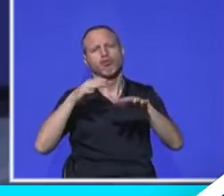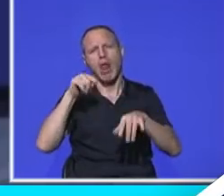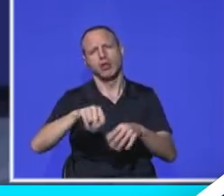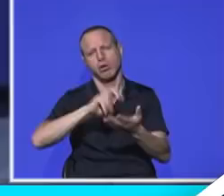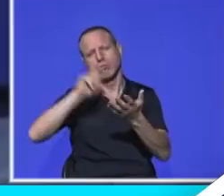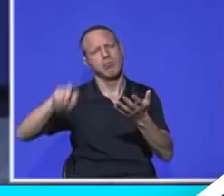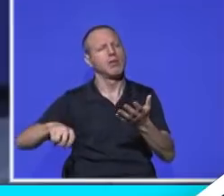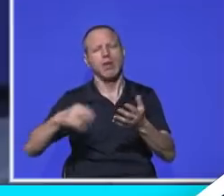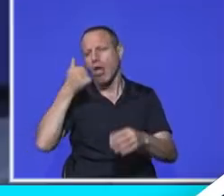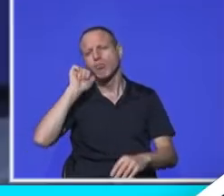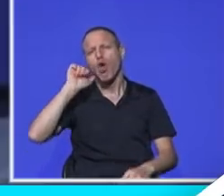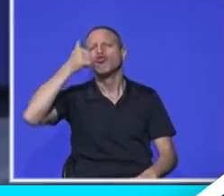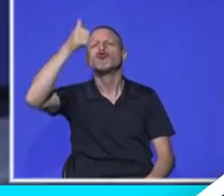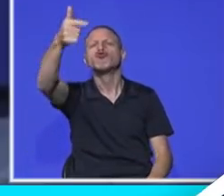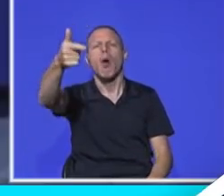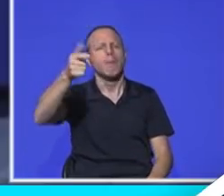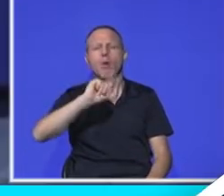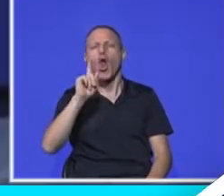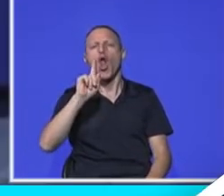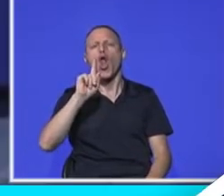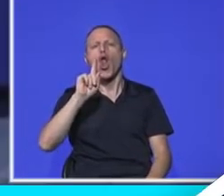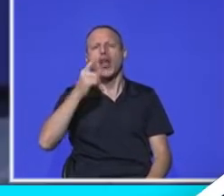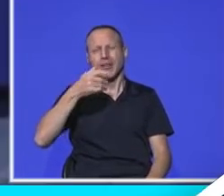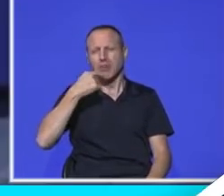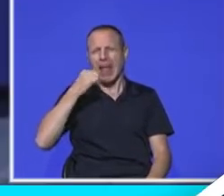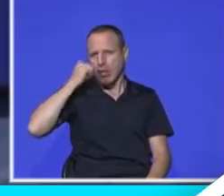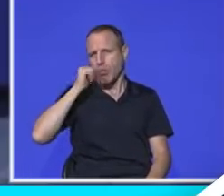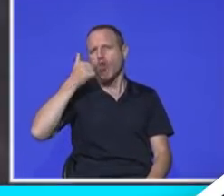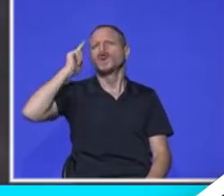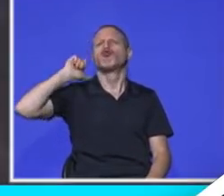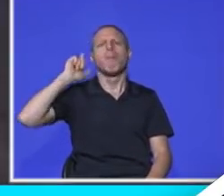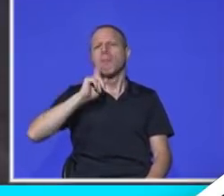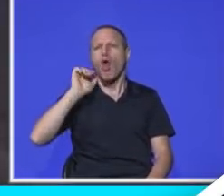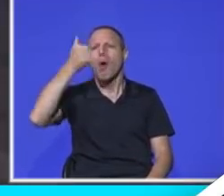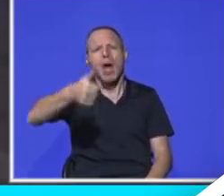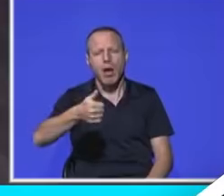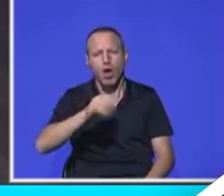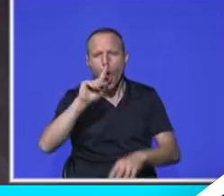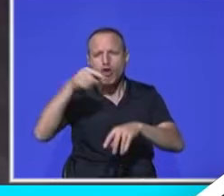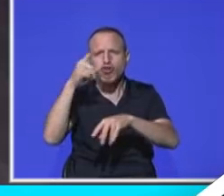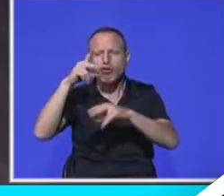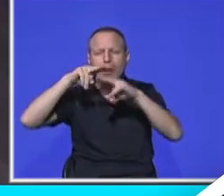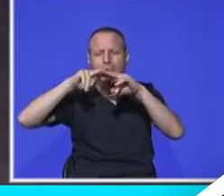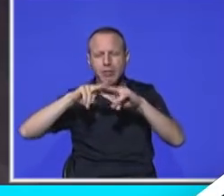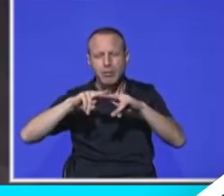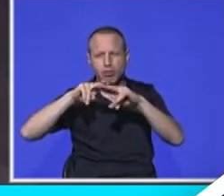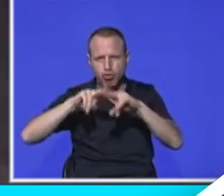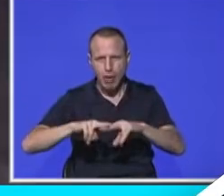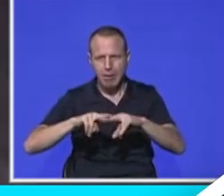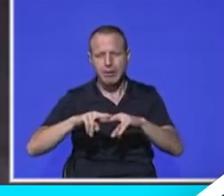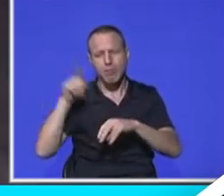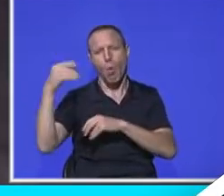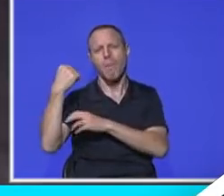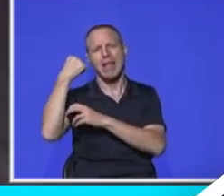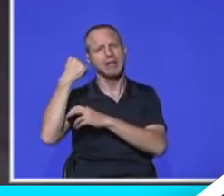אתמול, שלשום, לא מחר. כל שעה שהם נמצאים שם, הם מחזקים אותו. הוא מתחזק בכל יום שעובר. הוא לא נחלש.